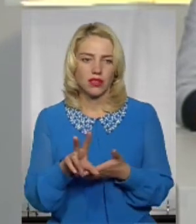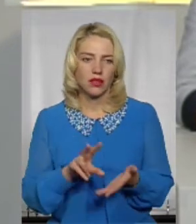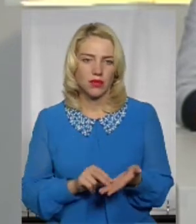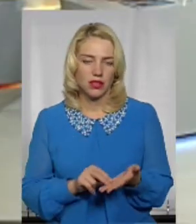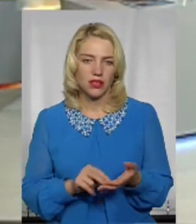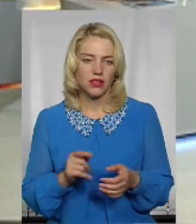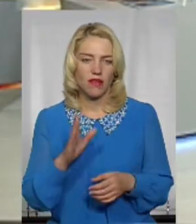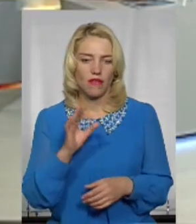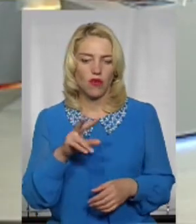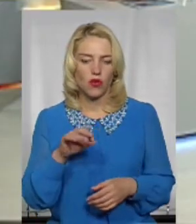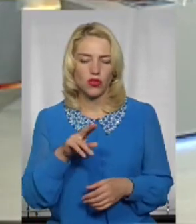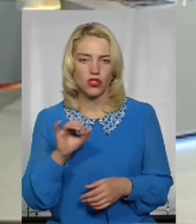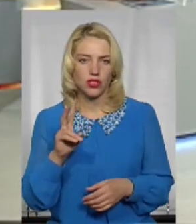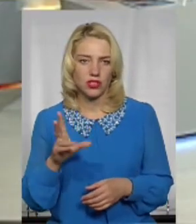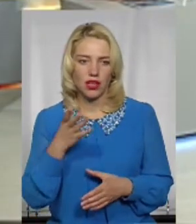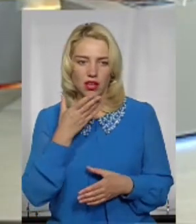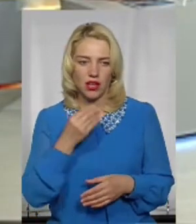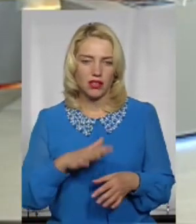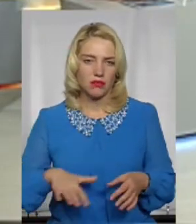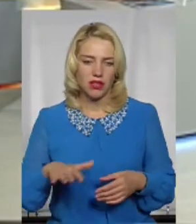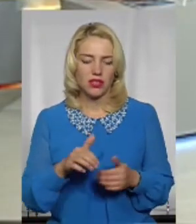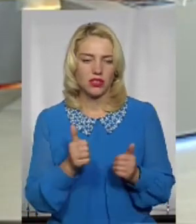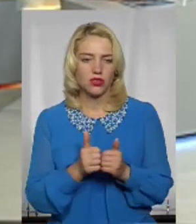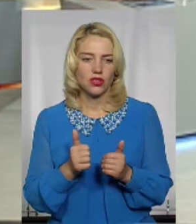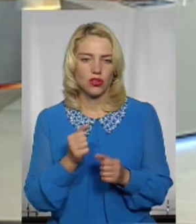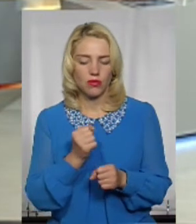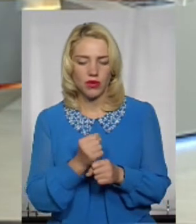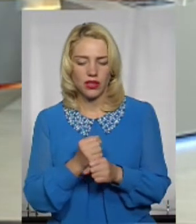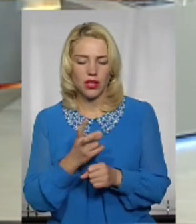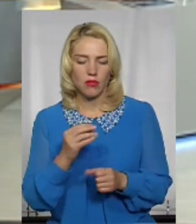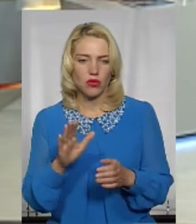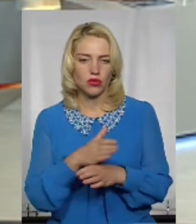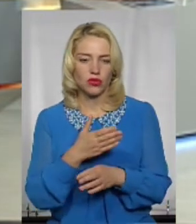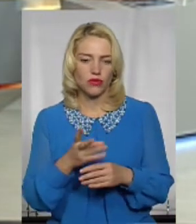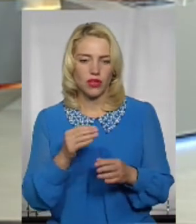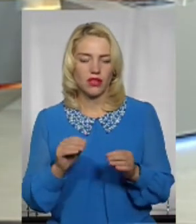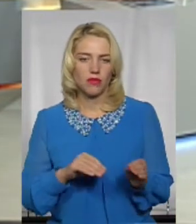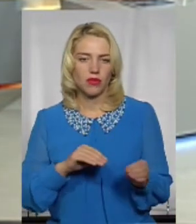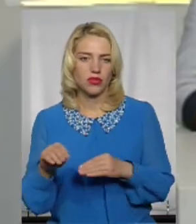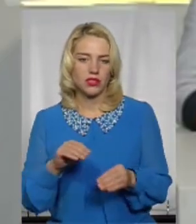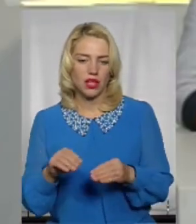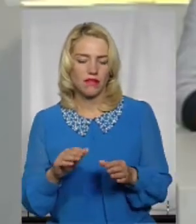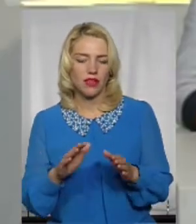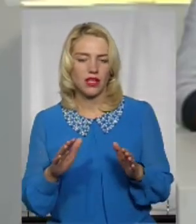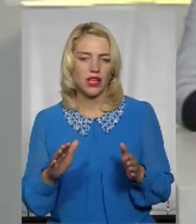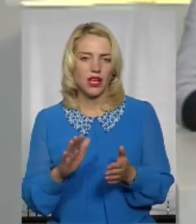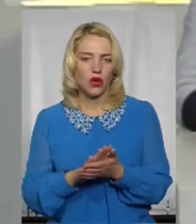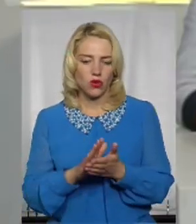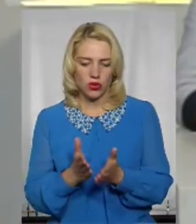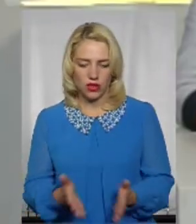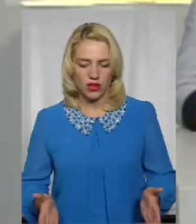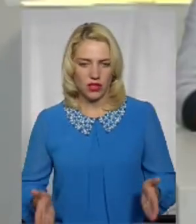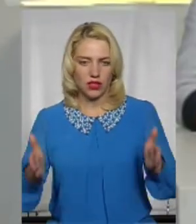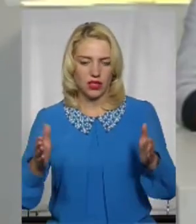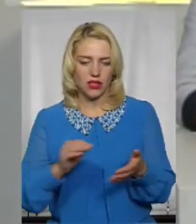приклад, в Волочиську, дивлюся, дуже гарні майданчики зробили по сортуванню, поставили контейнера і написали на них